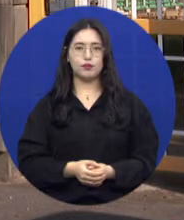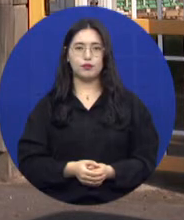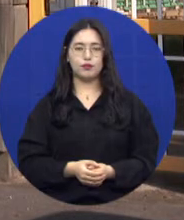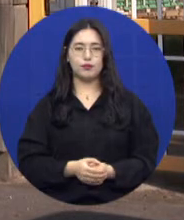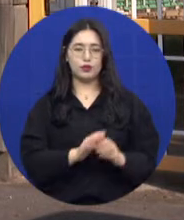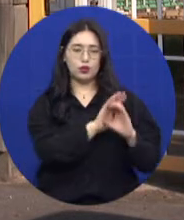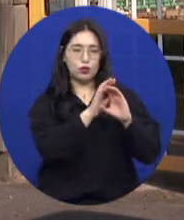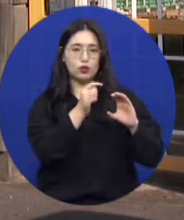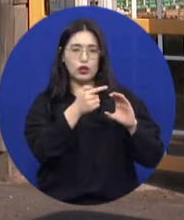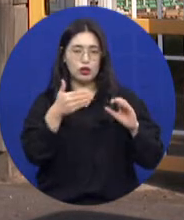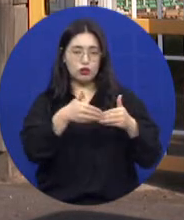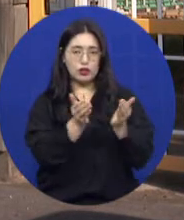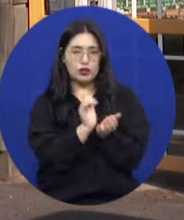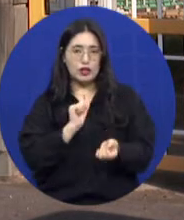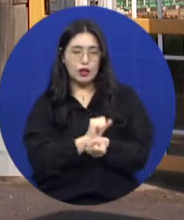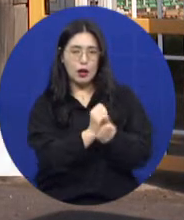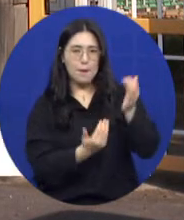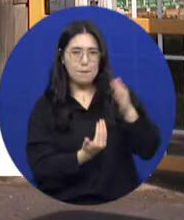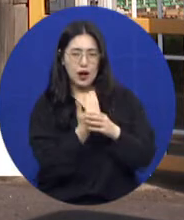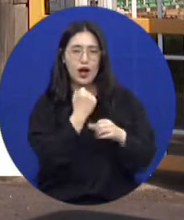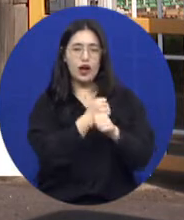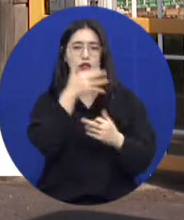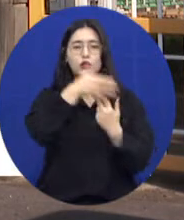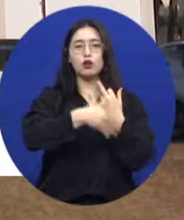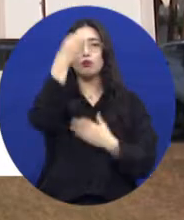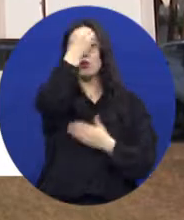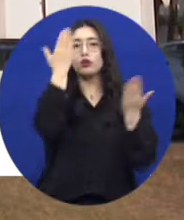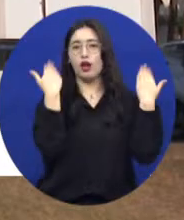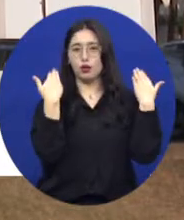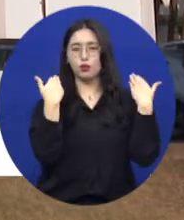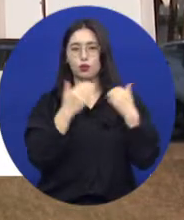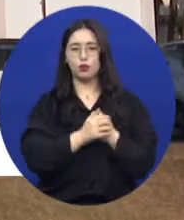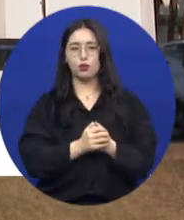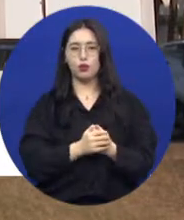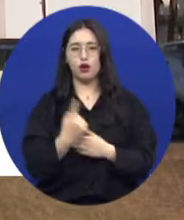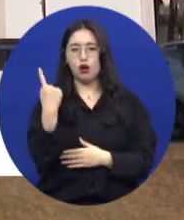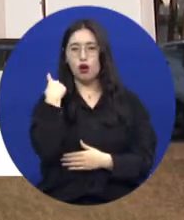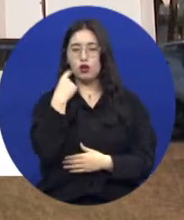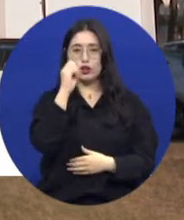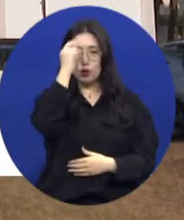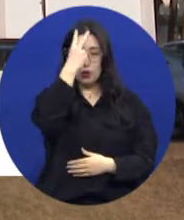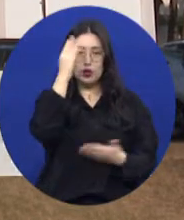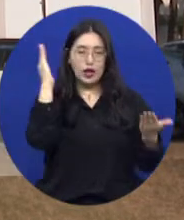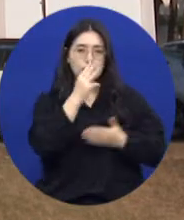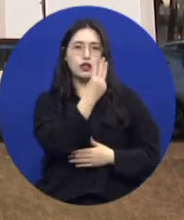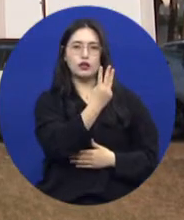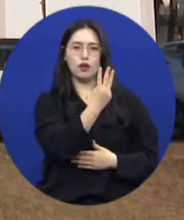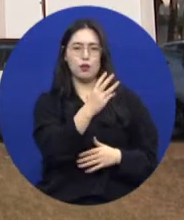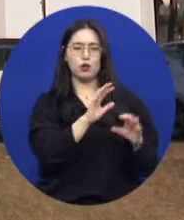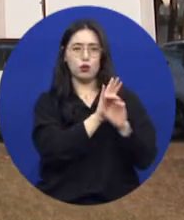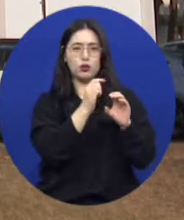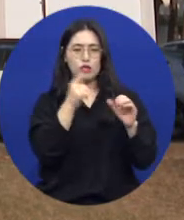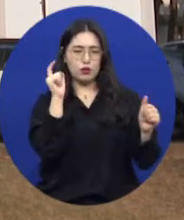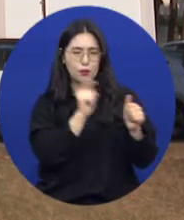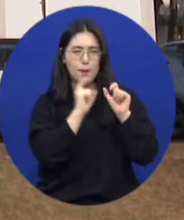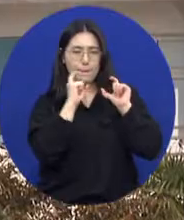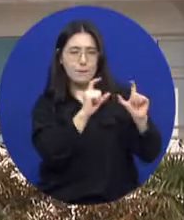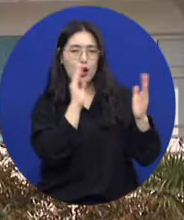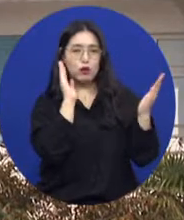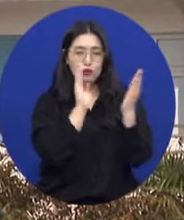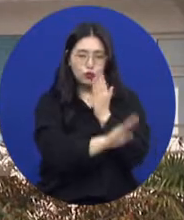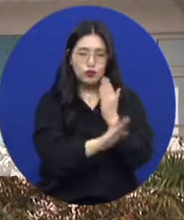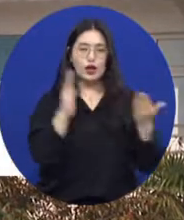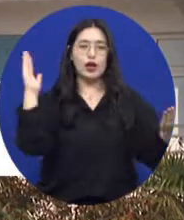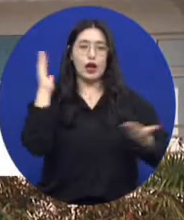코로나 의 90 땅 감염이 발생한 서귀포 5 고등학교 어제 2학년 학생 3명이 코로나 애굽 확진 판정을 받은 이후